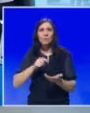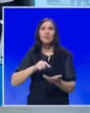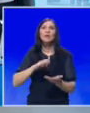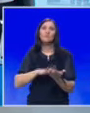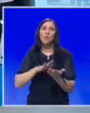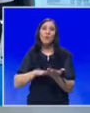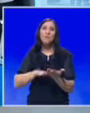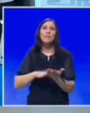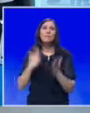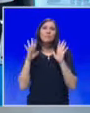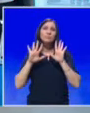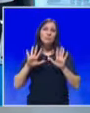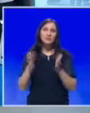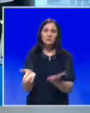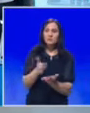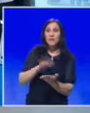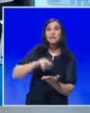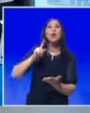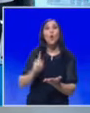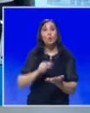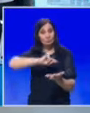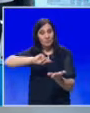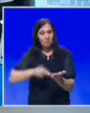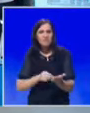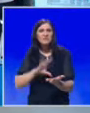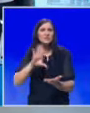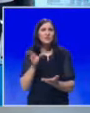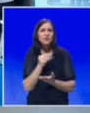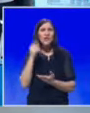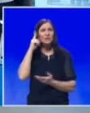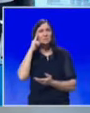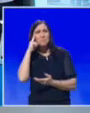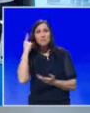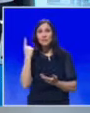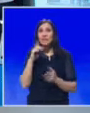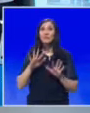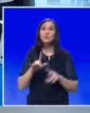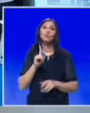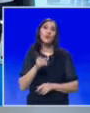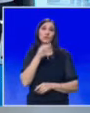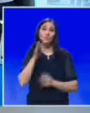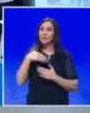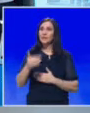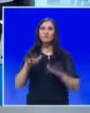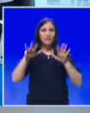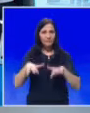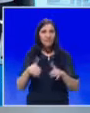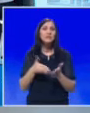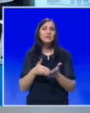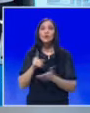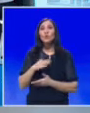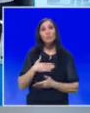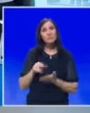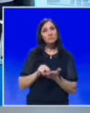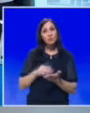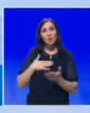10 страници, който разписва всичките смислени неща, които трябва да се случат в следващите 9 месеца, заради които има смисъл да има тази